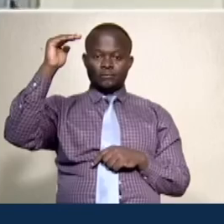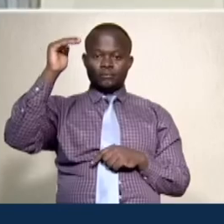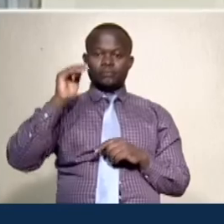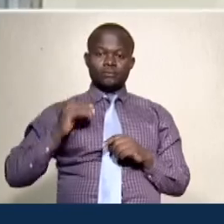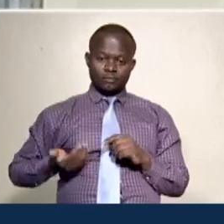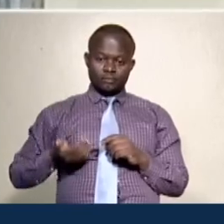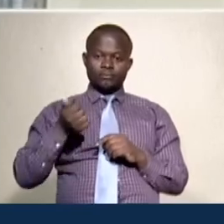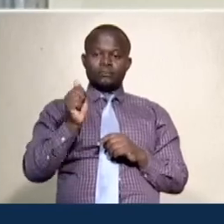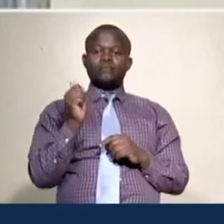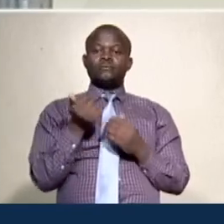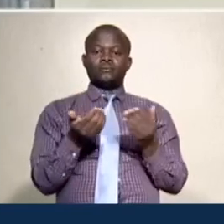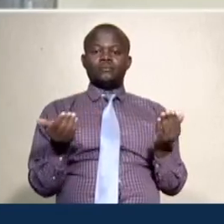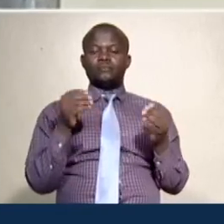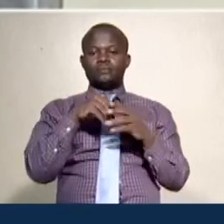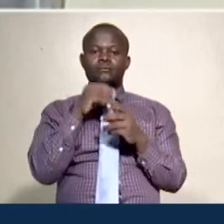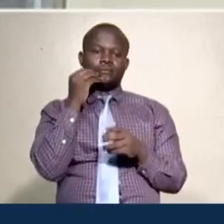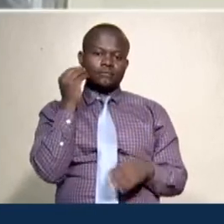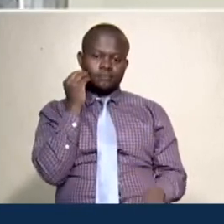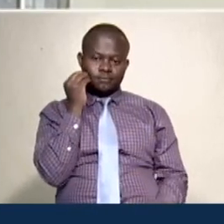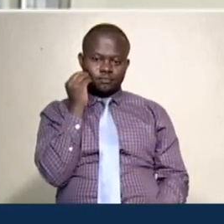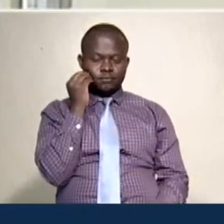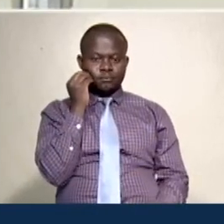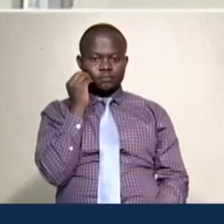n'umugore we n'abana bari mu rugo